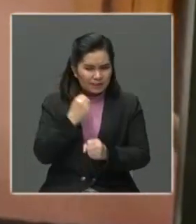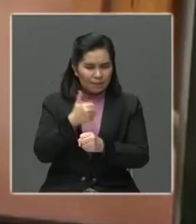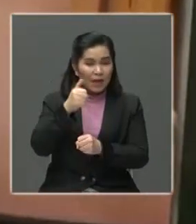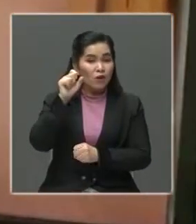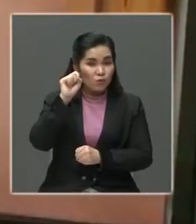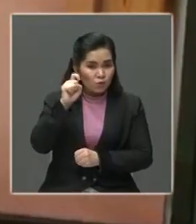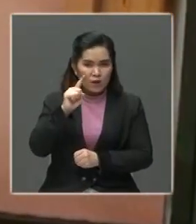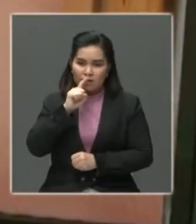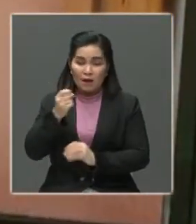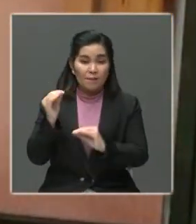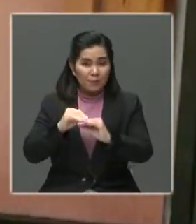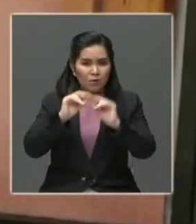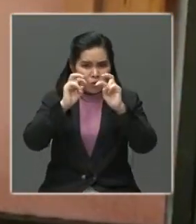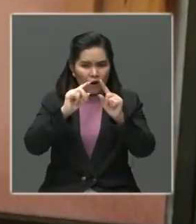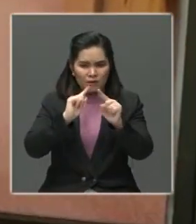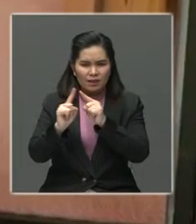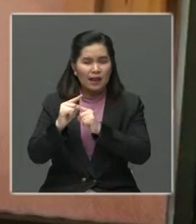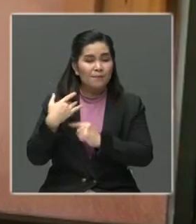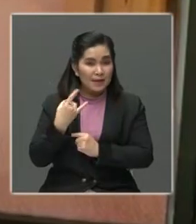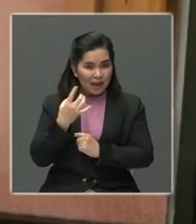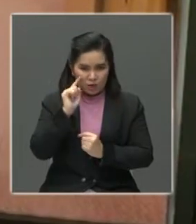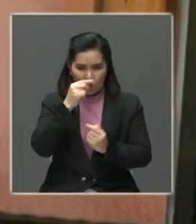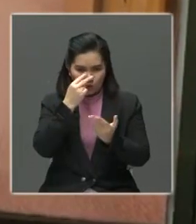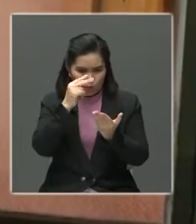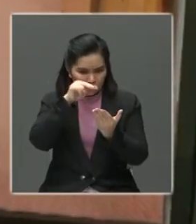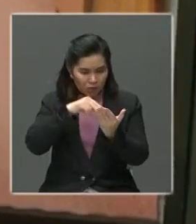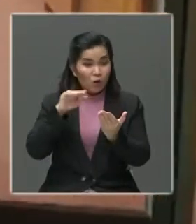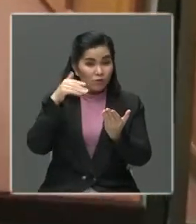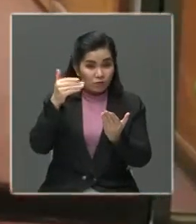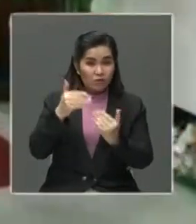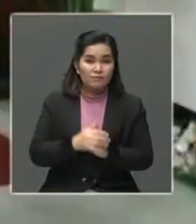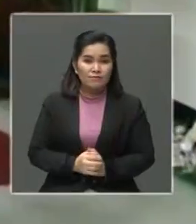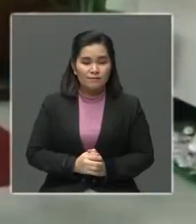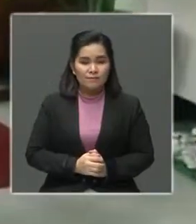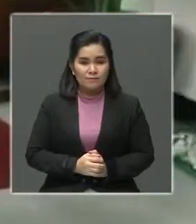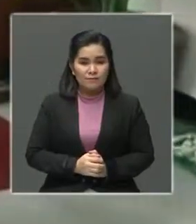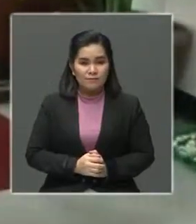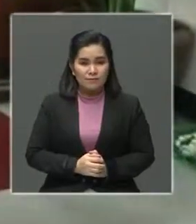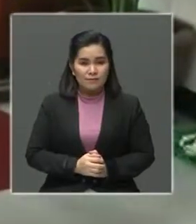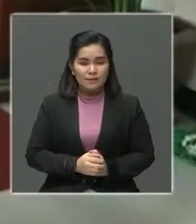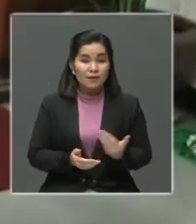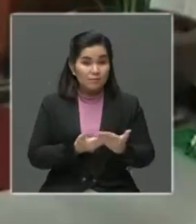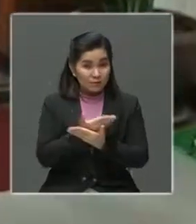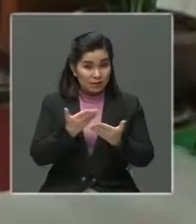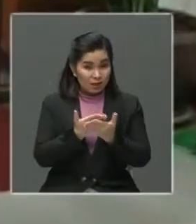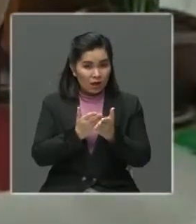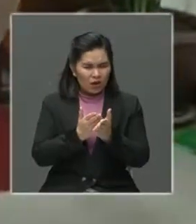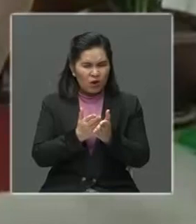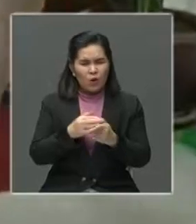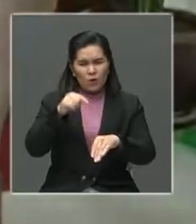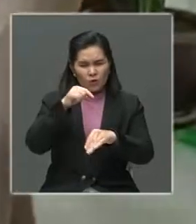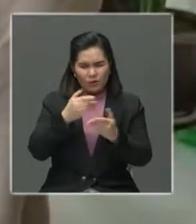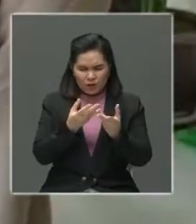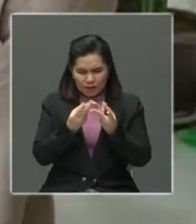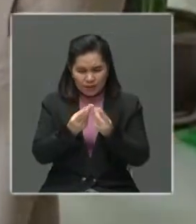จะต้องไปสอบเพิ่มประเด็นอื่นอีกหรือไม่โดยคณะทำงานจะพิจารณาอย่างรอบคอบไม่ได้มีกรอบเวลาแต่ก็จะทำให้เร็ว